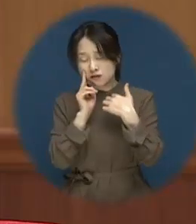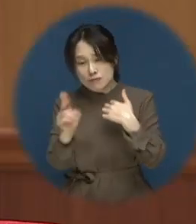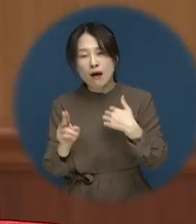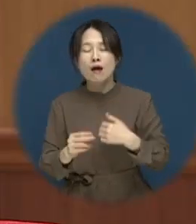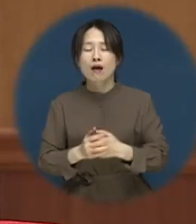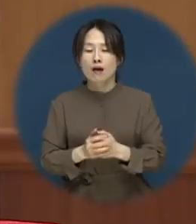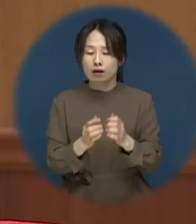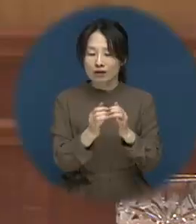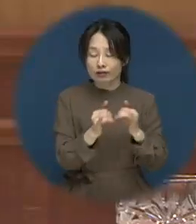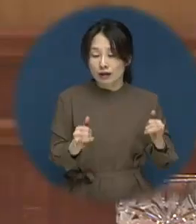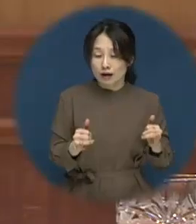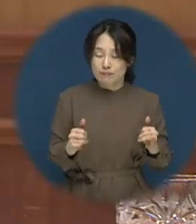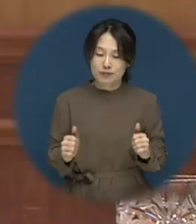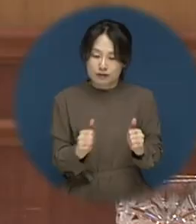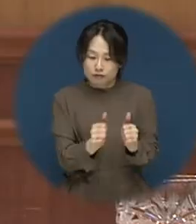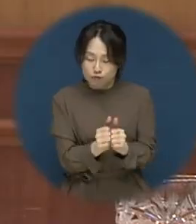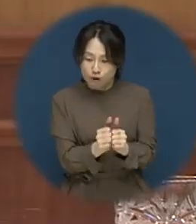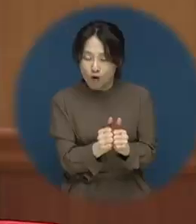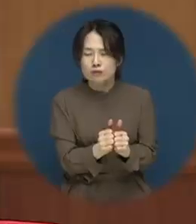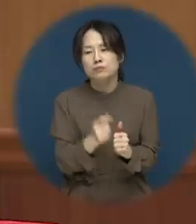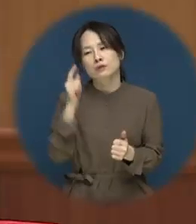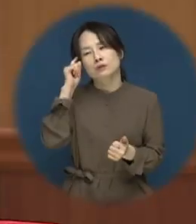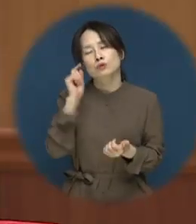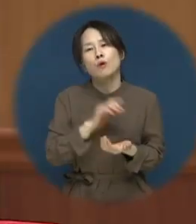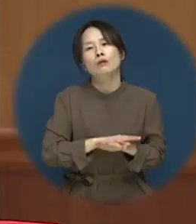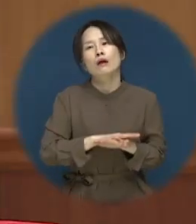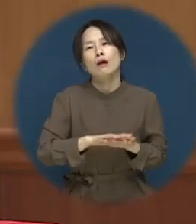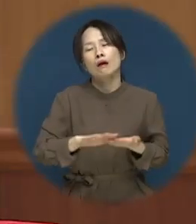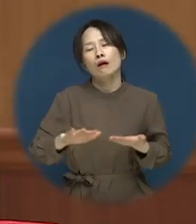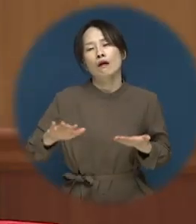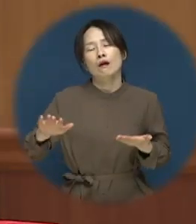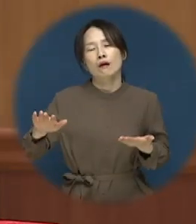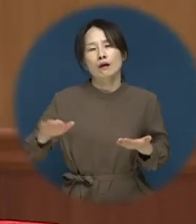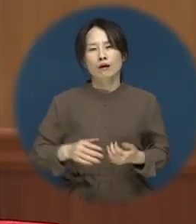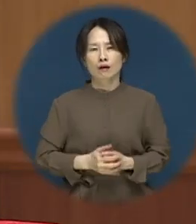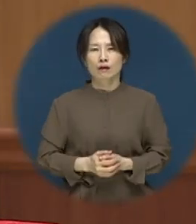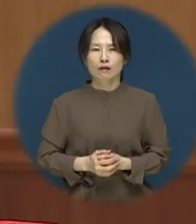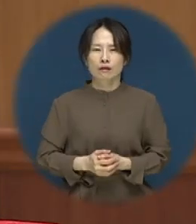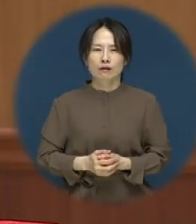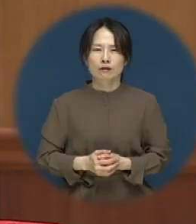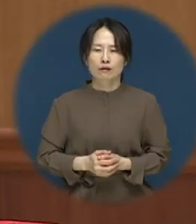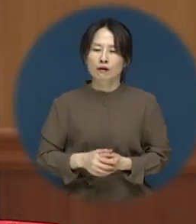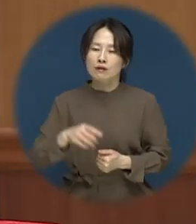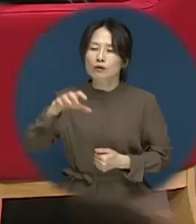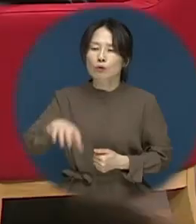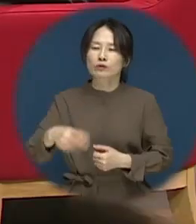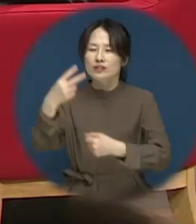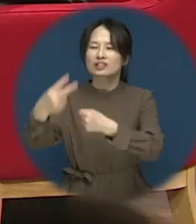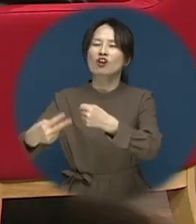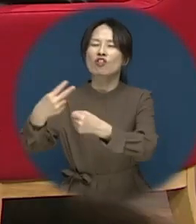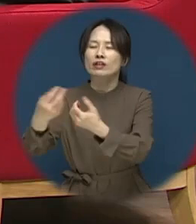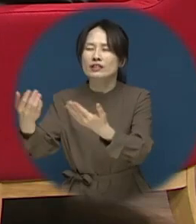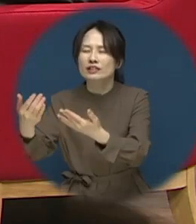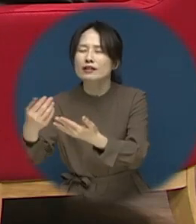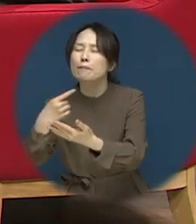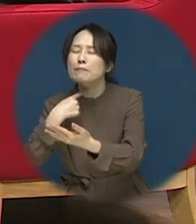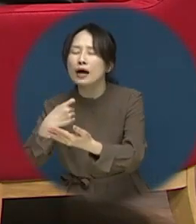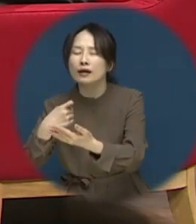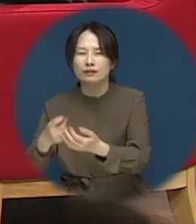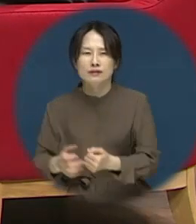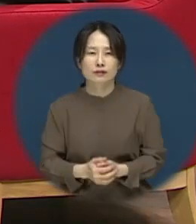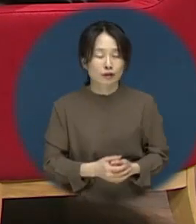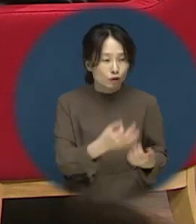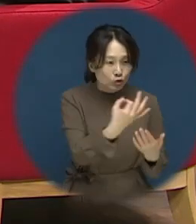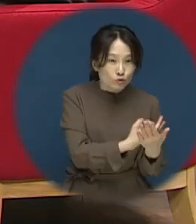36.5도가 넘는 거예요, 대기 온도가. 그렇죠. 사람끼리 막 붙어 있어요, 시원하라고. 근데 그런 데서 한 2년 있었습니다. 돈 좀